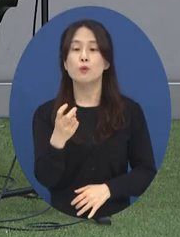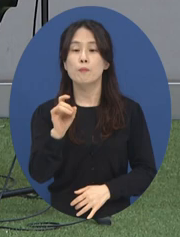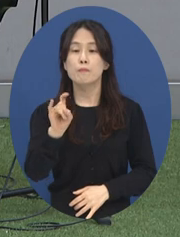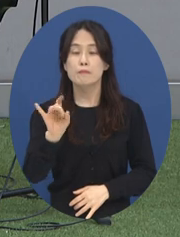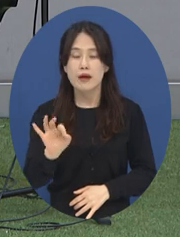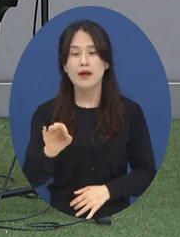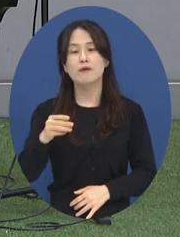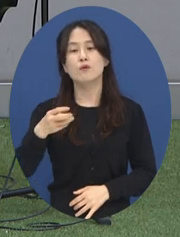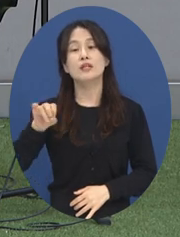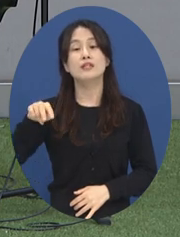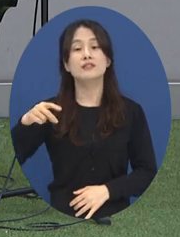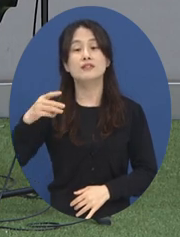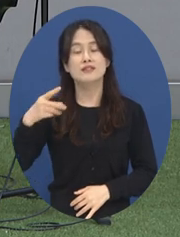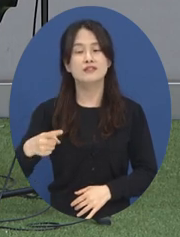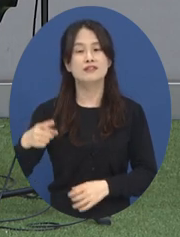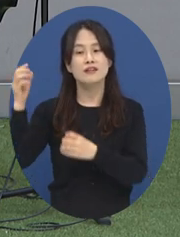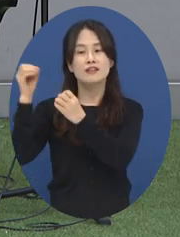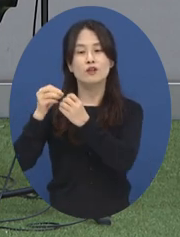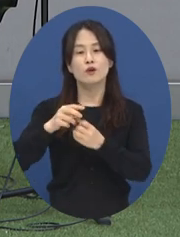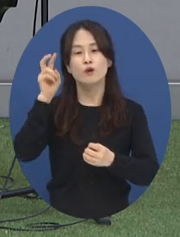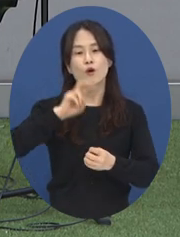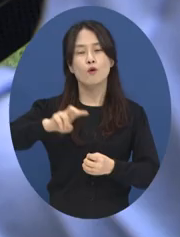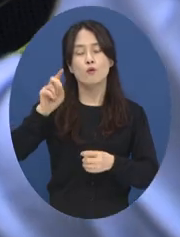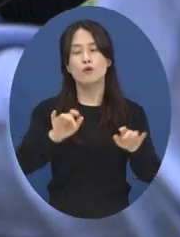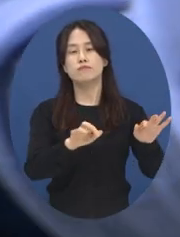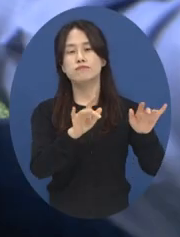바흐의 감미로운 클래식 선율이 연주됩니다.